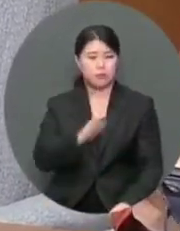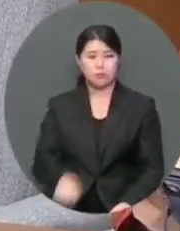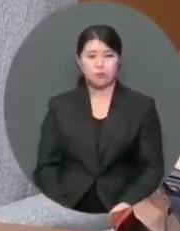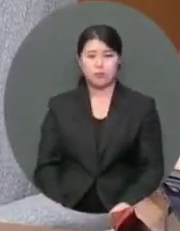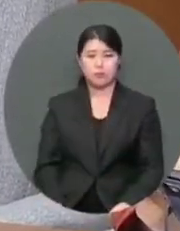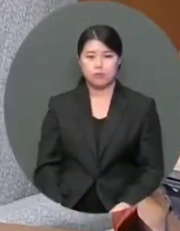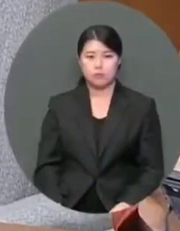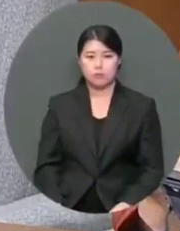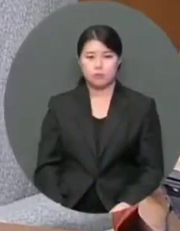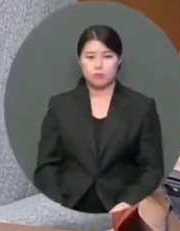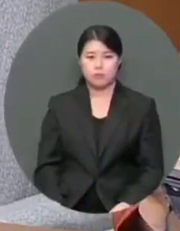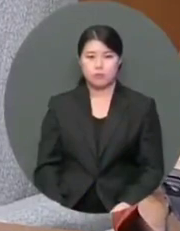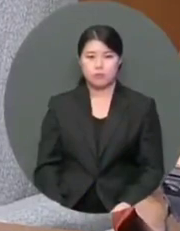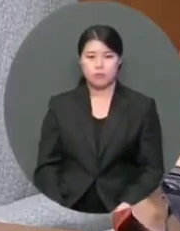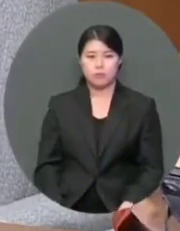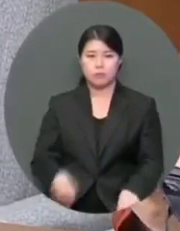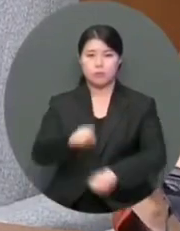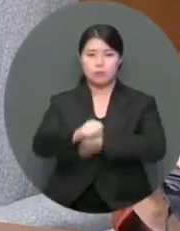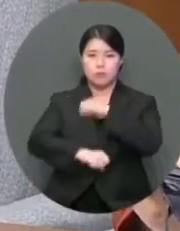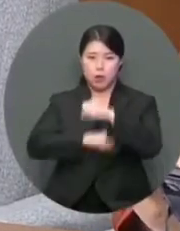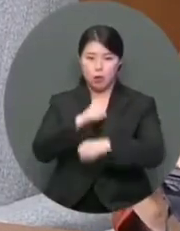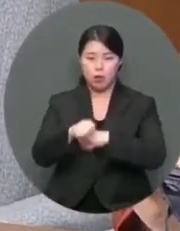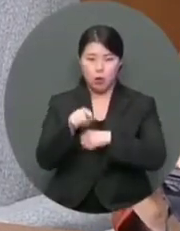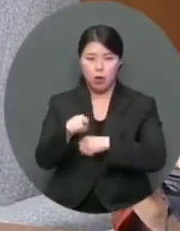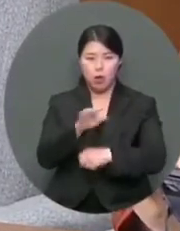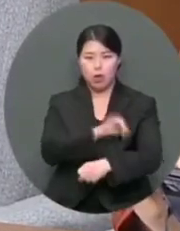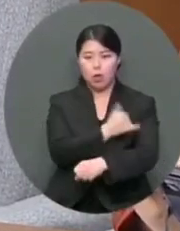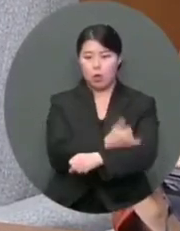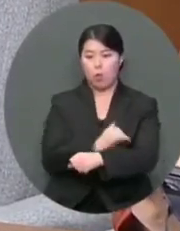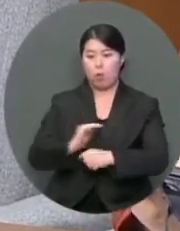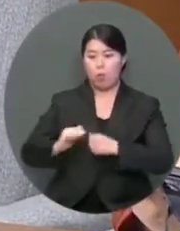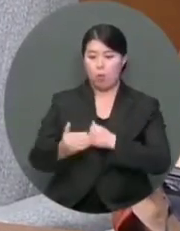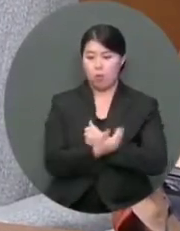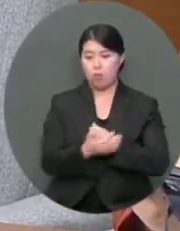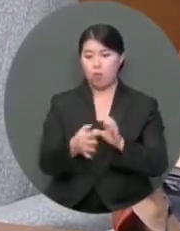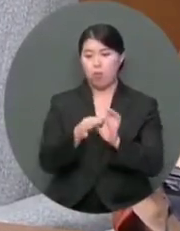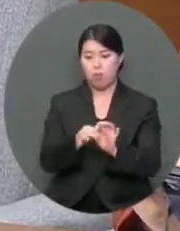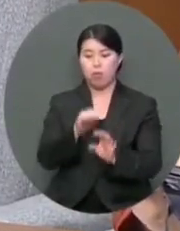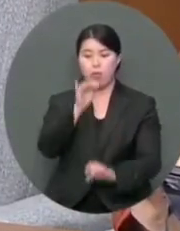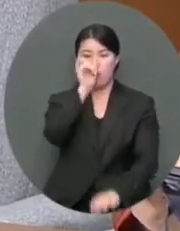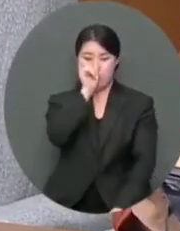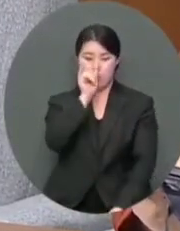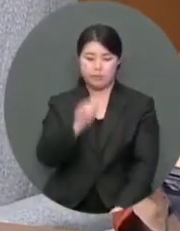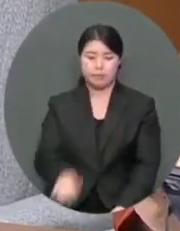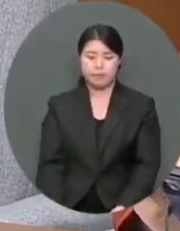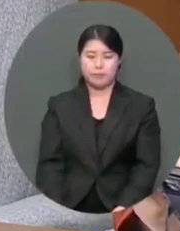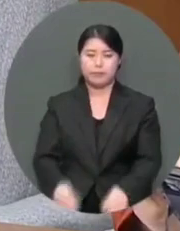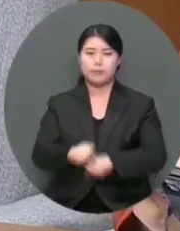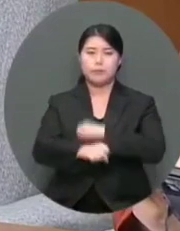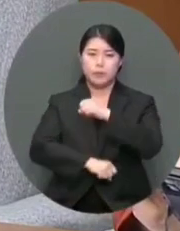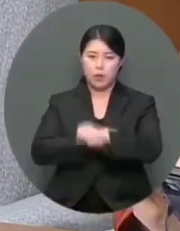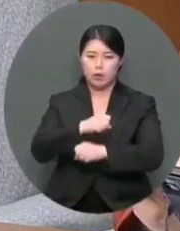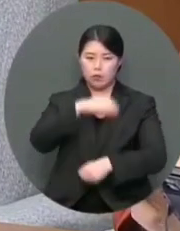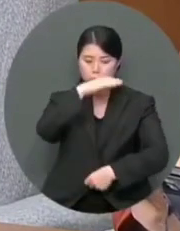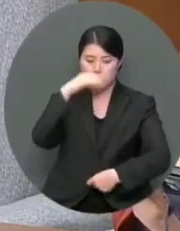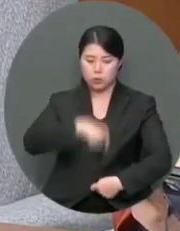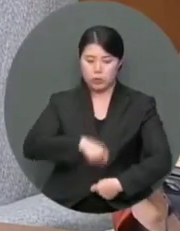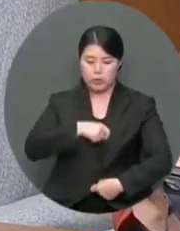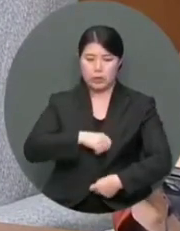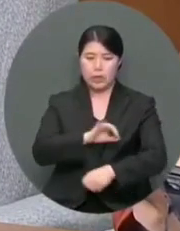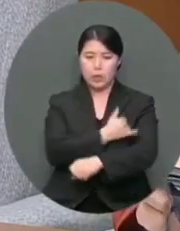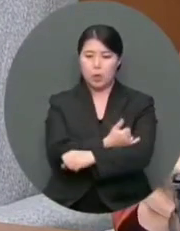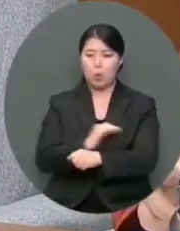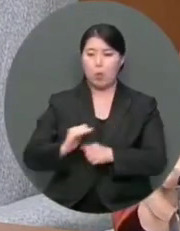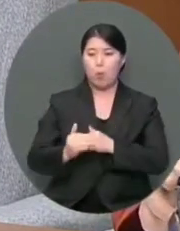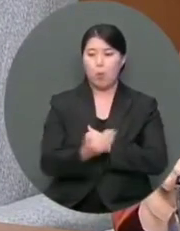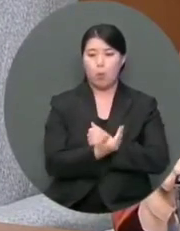그래서 자유라는 것이 또 인권 보호와도 연관이 되기 때문에 예. 자유와 정의 그리고 인권 보호를